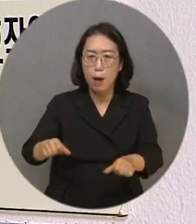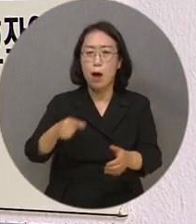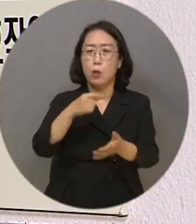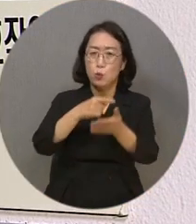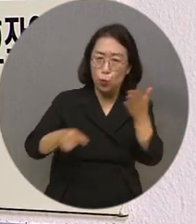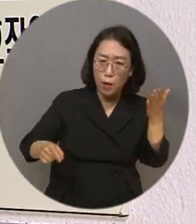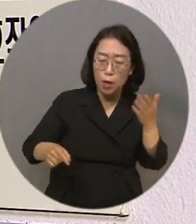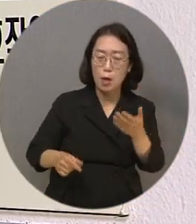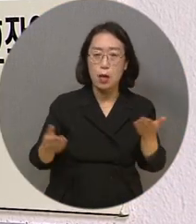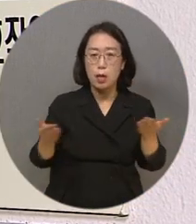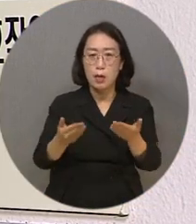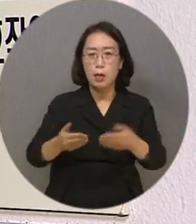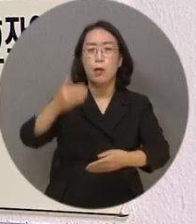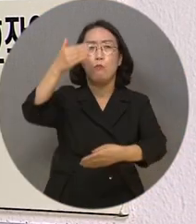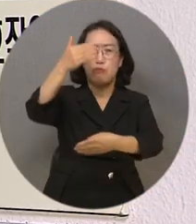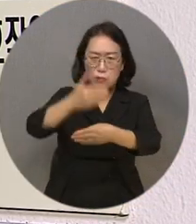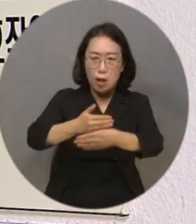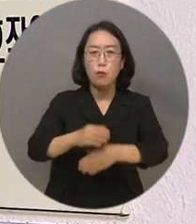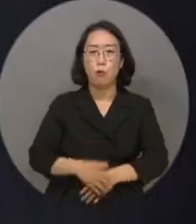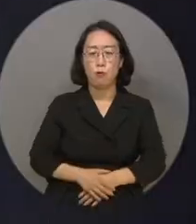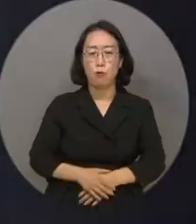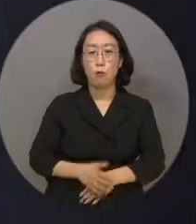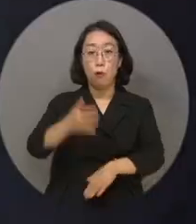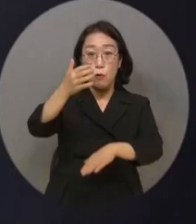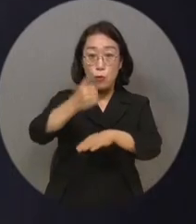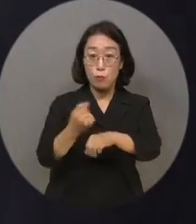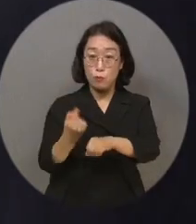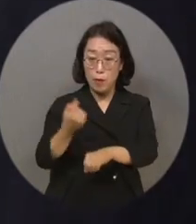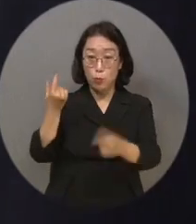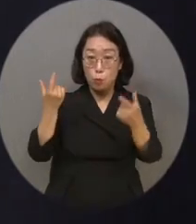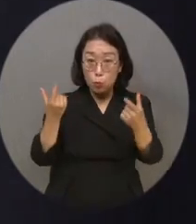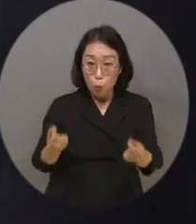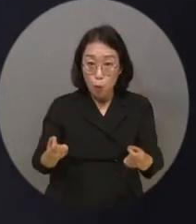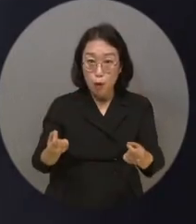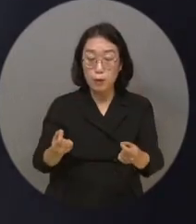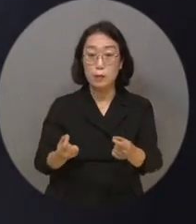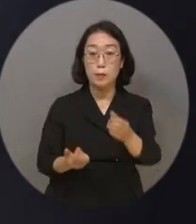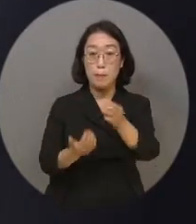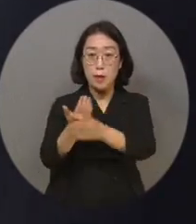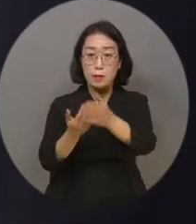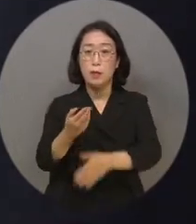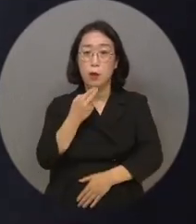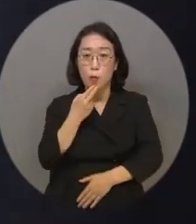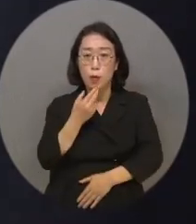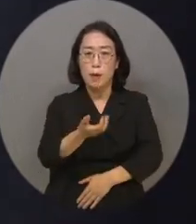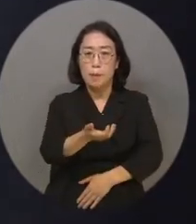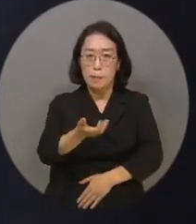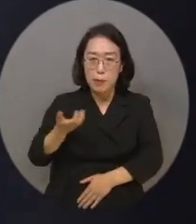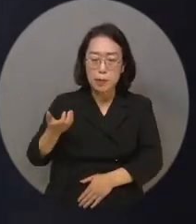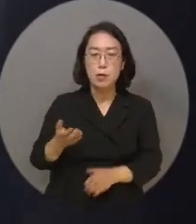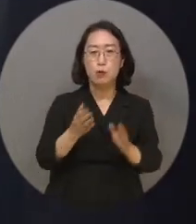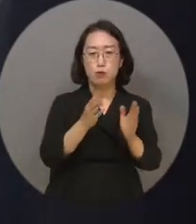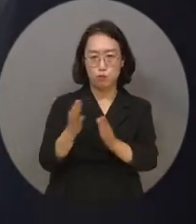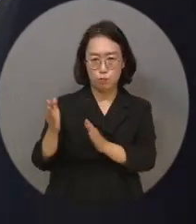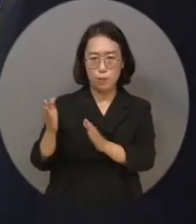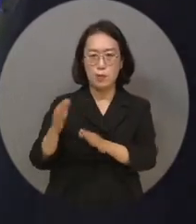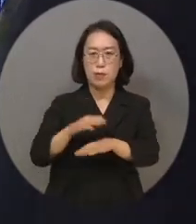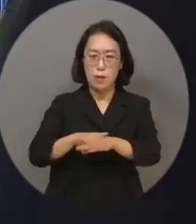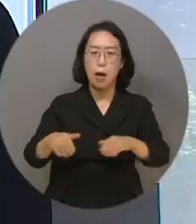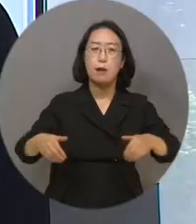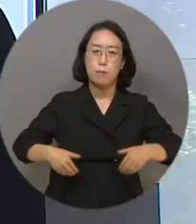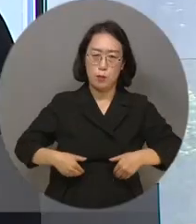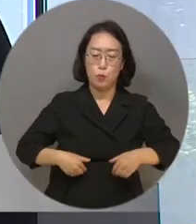한동안 작업도 할 수 없었습니다. 결국 지난해와 같은 피해를 막기 위해 이들이 할 수 있는 건 미리 대비하는